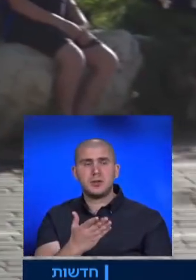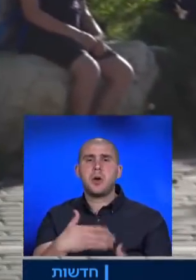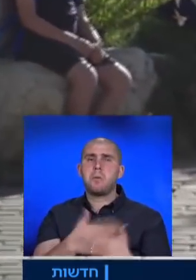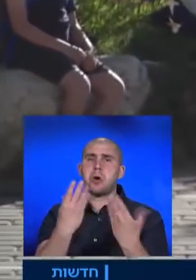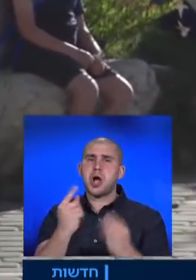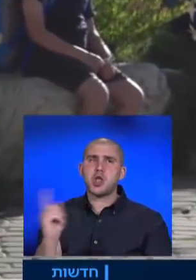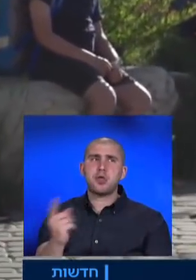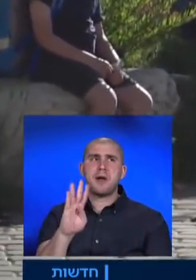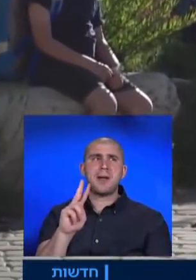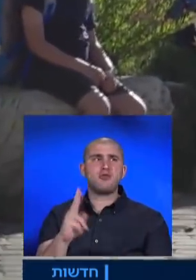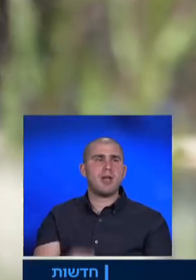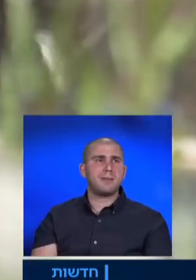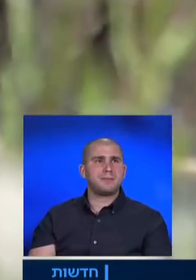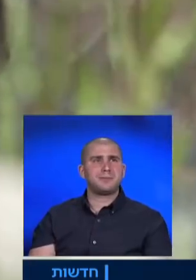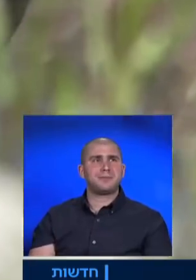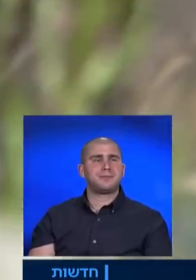2.